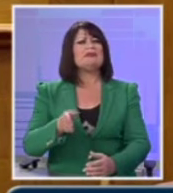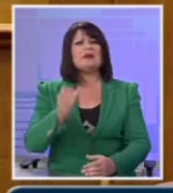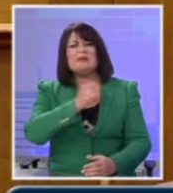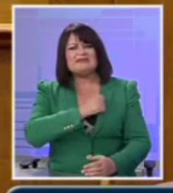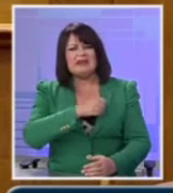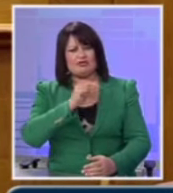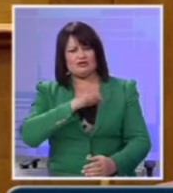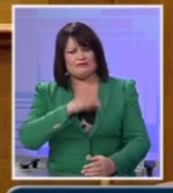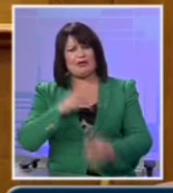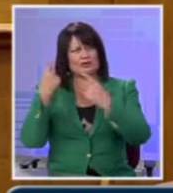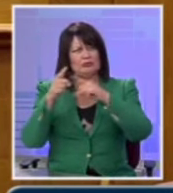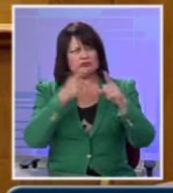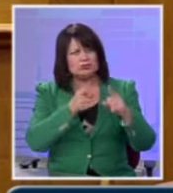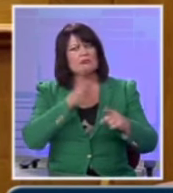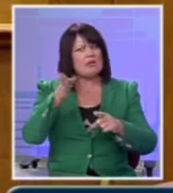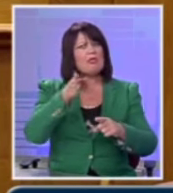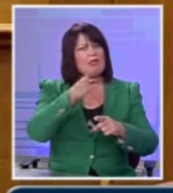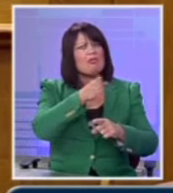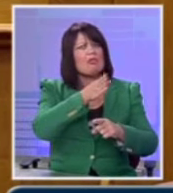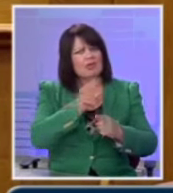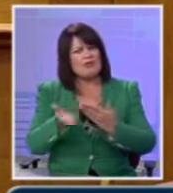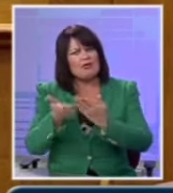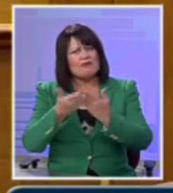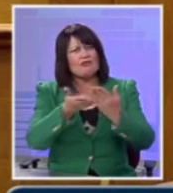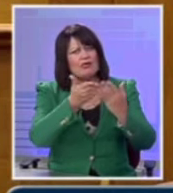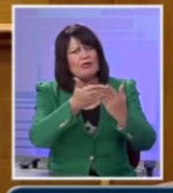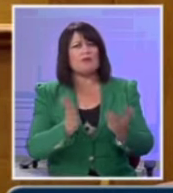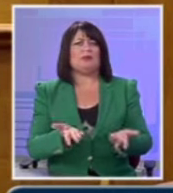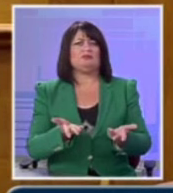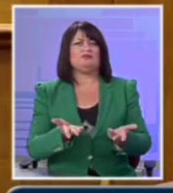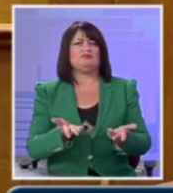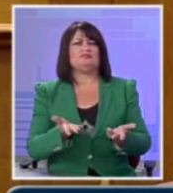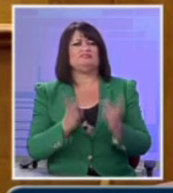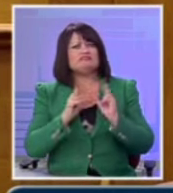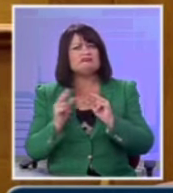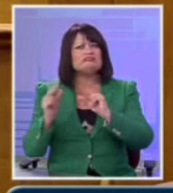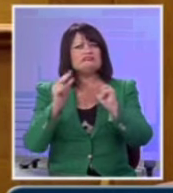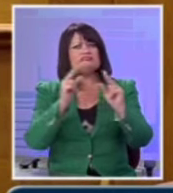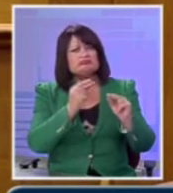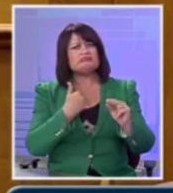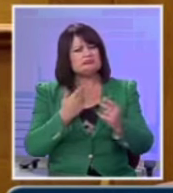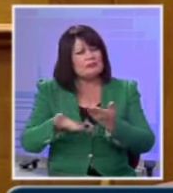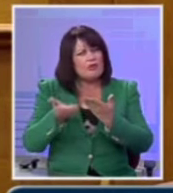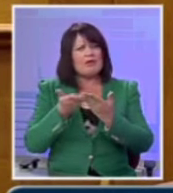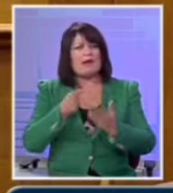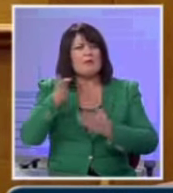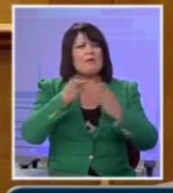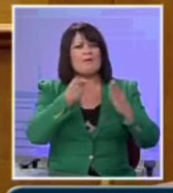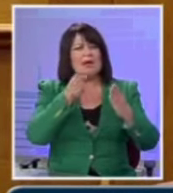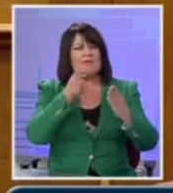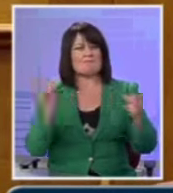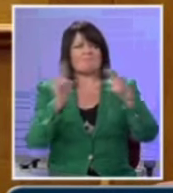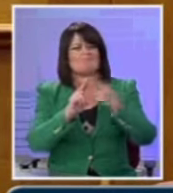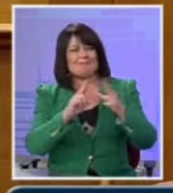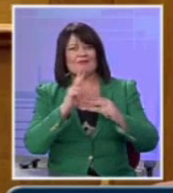και συμφέροντα στη διεθνή σκηνή να συναντιόνται και να συζητάνε με τη δικιά μας τη βοήθεια. Διότι αυτό